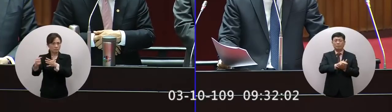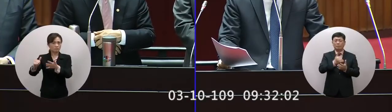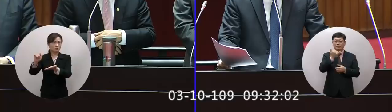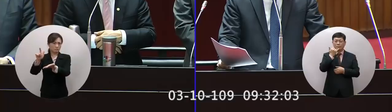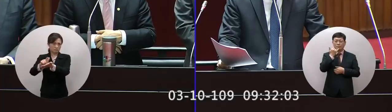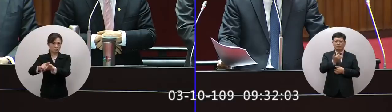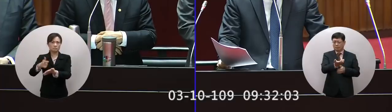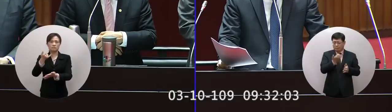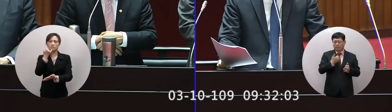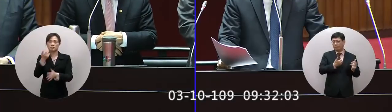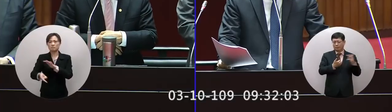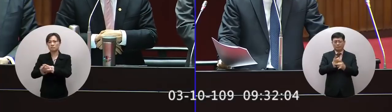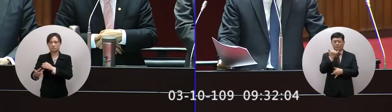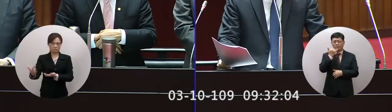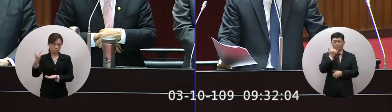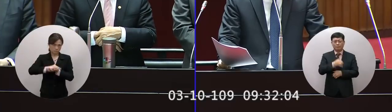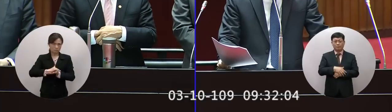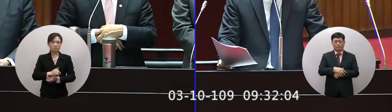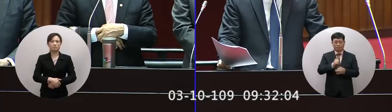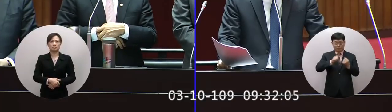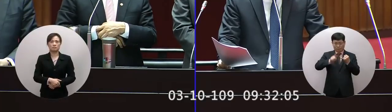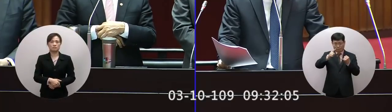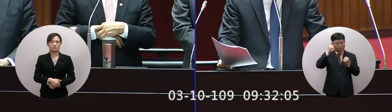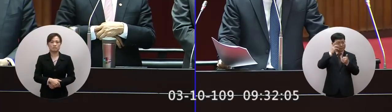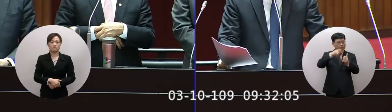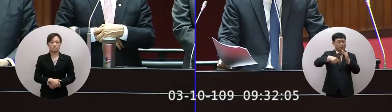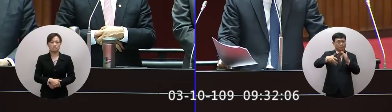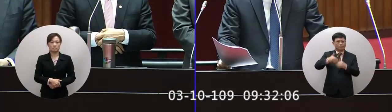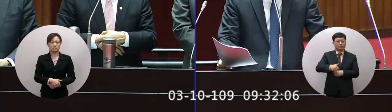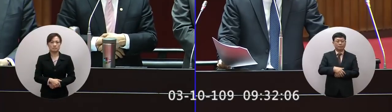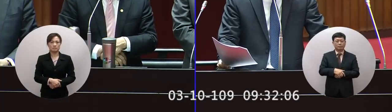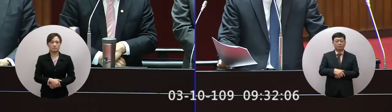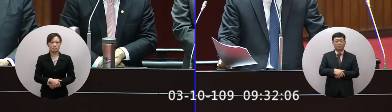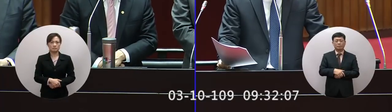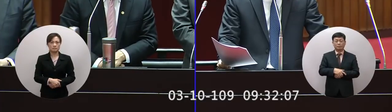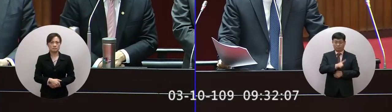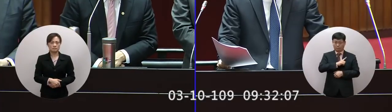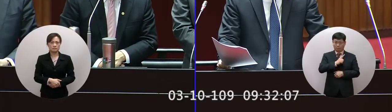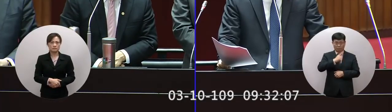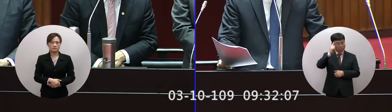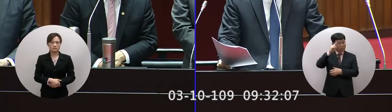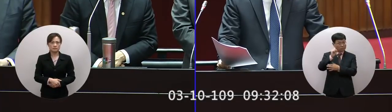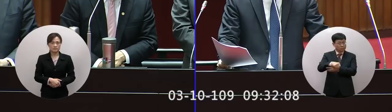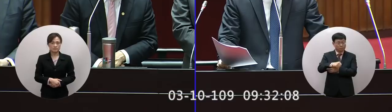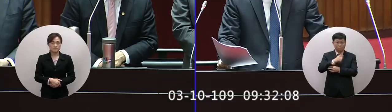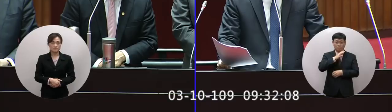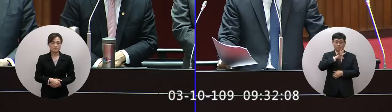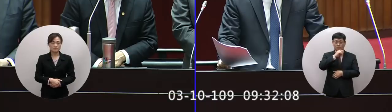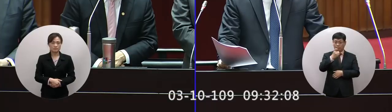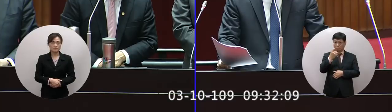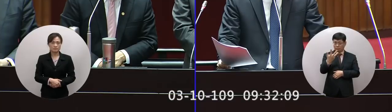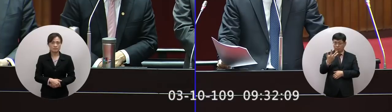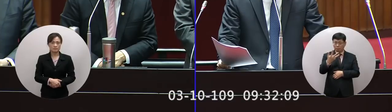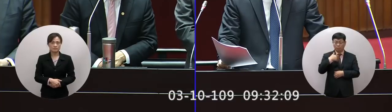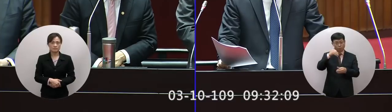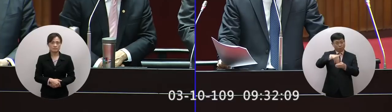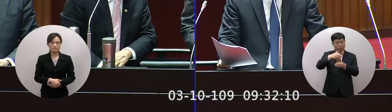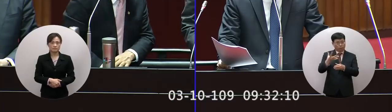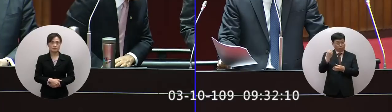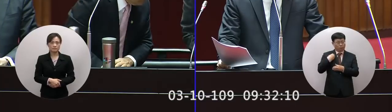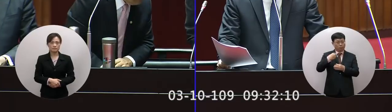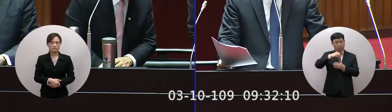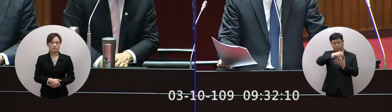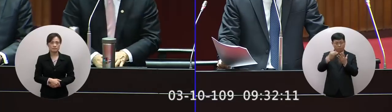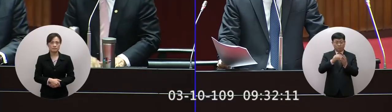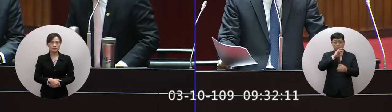民众能够早日回来啊。 对， 最后一个问题请教院长哈，你赞不赞成18岁哦选举权下